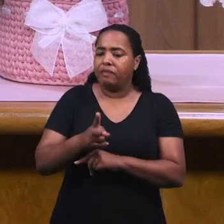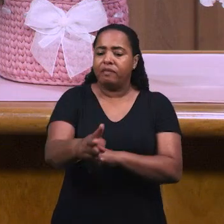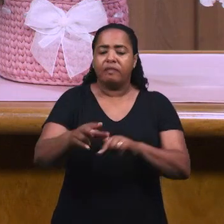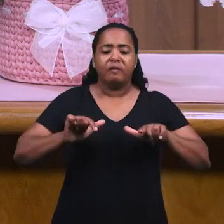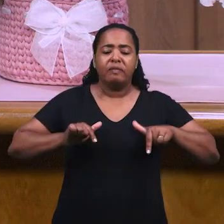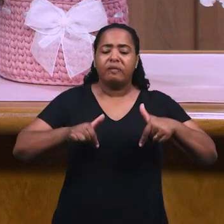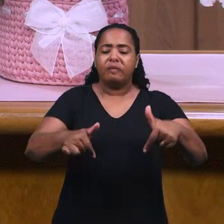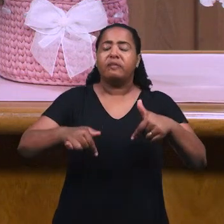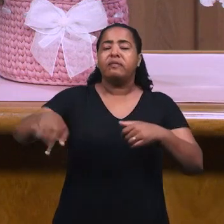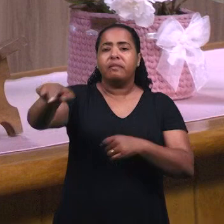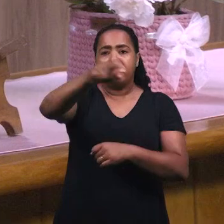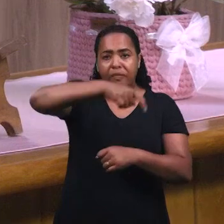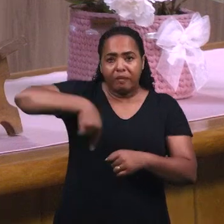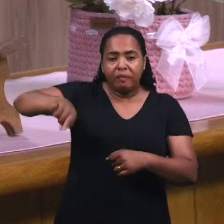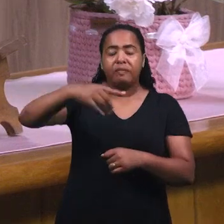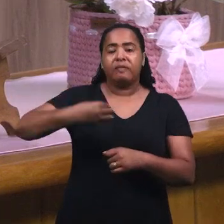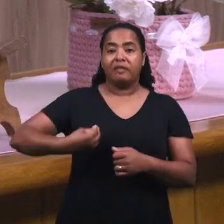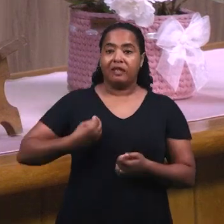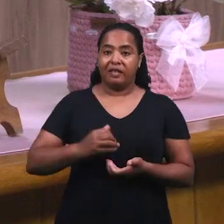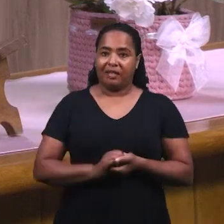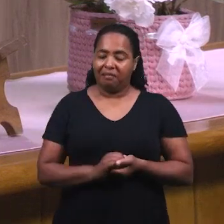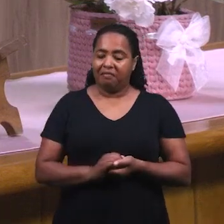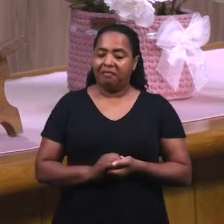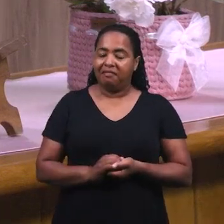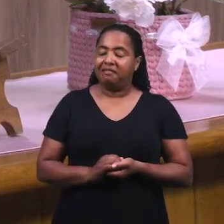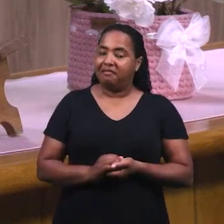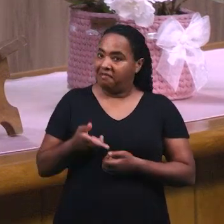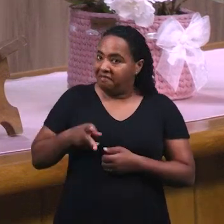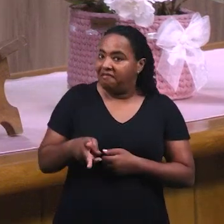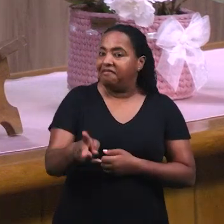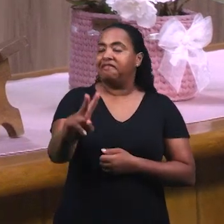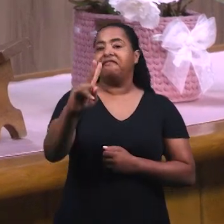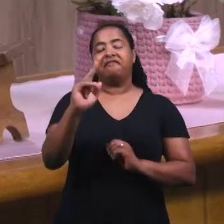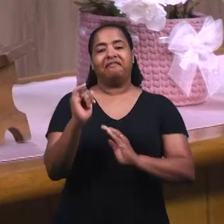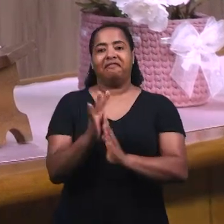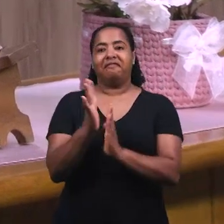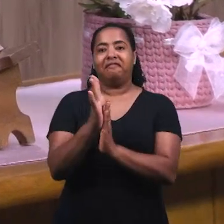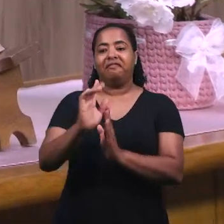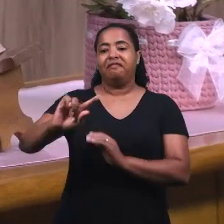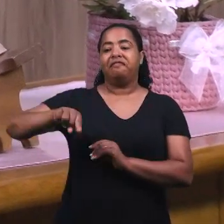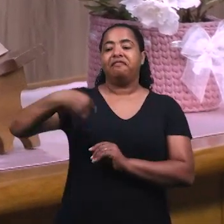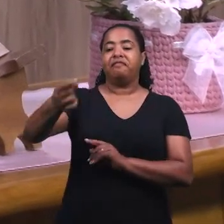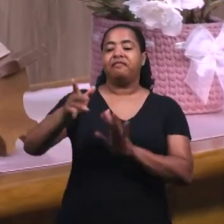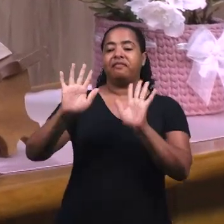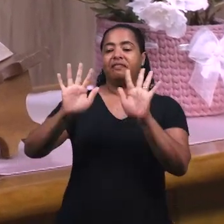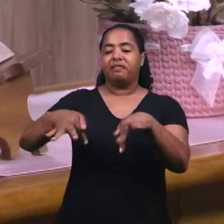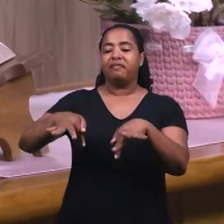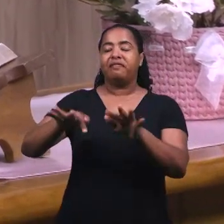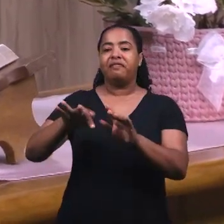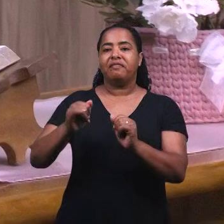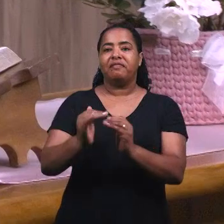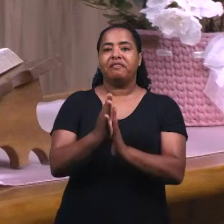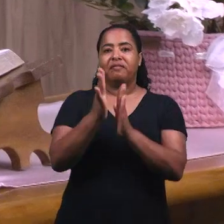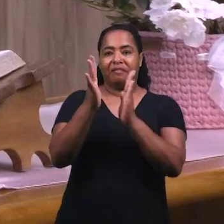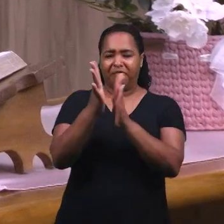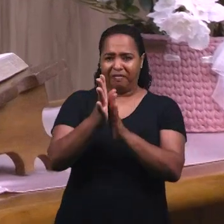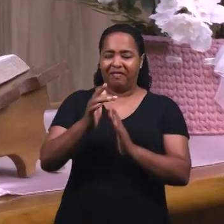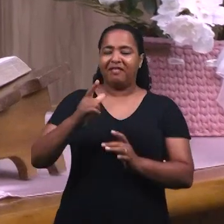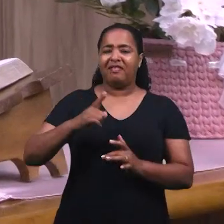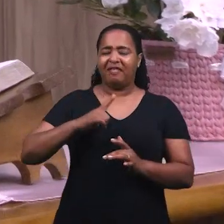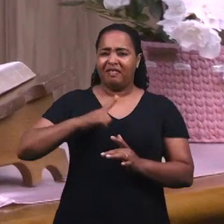Il continue à faire dans nos vies. Nous allons chanter encore nos louanges au Seigneur. Et juste après cette louange, nous allons